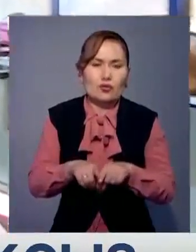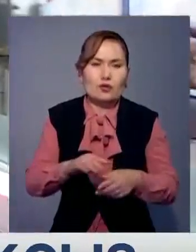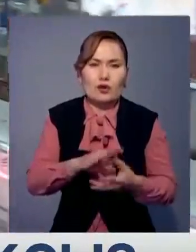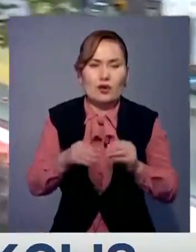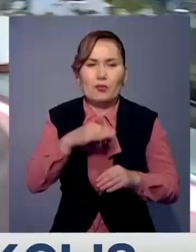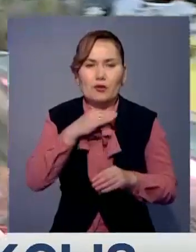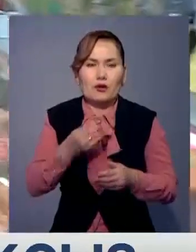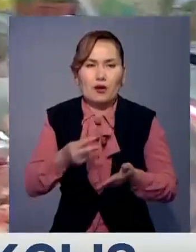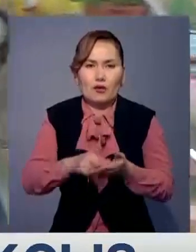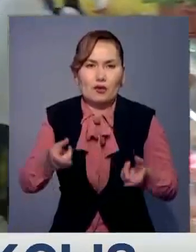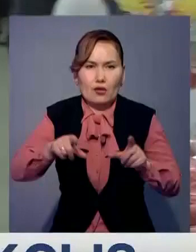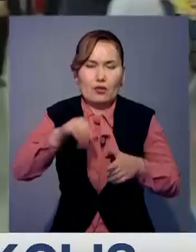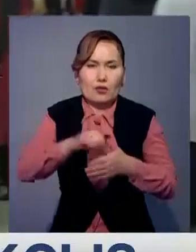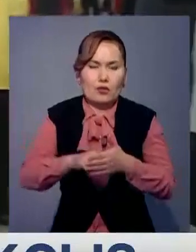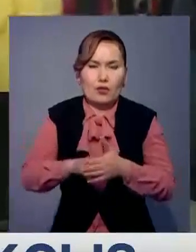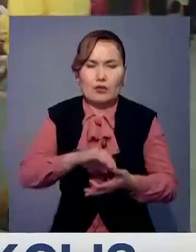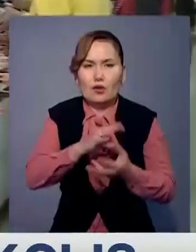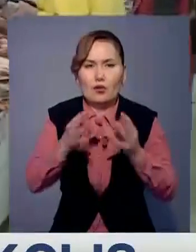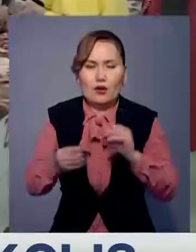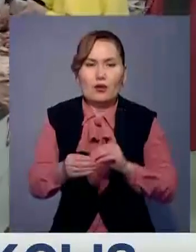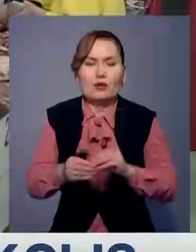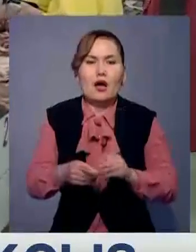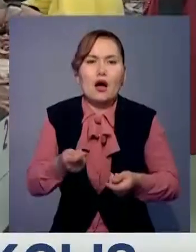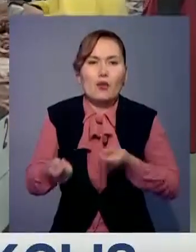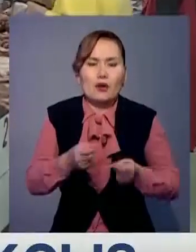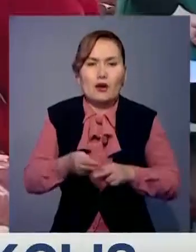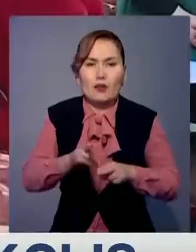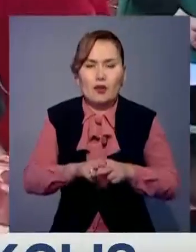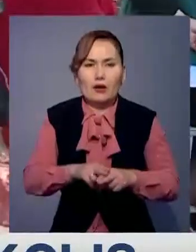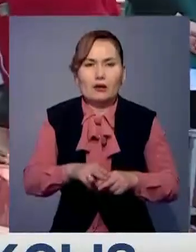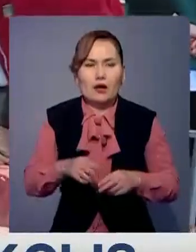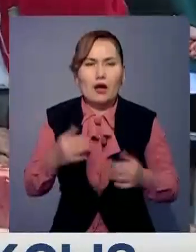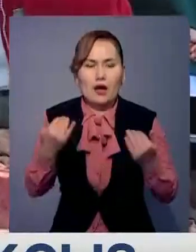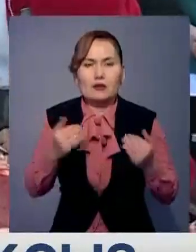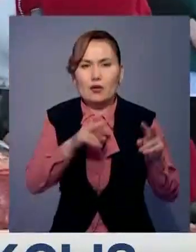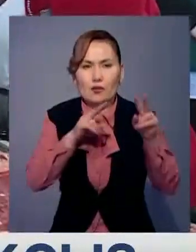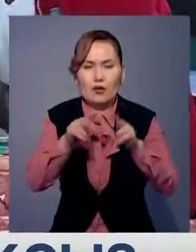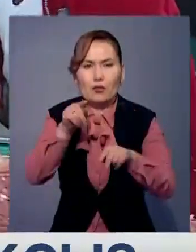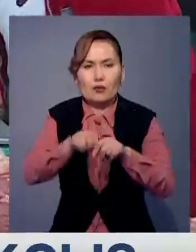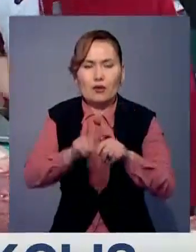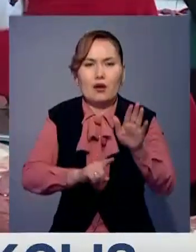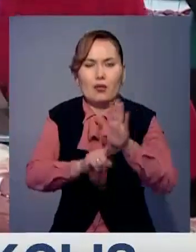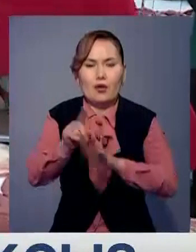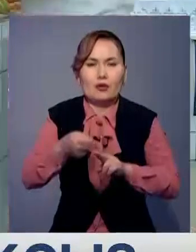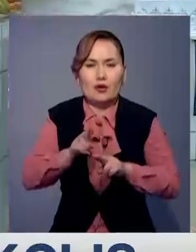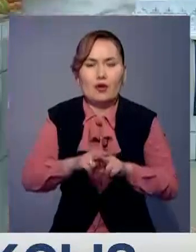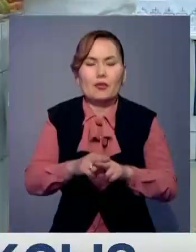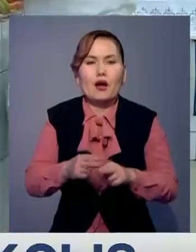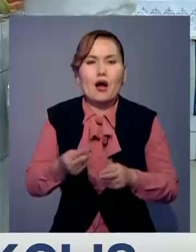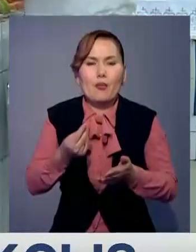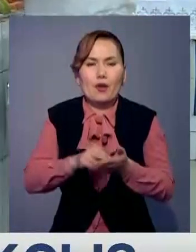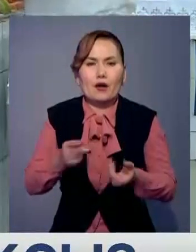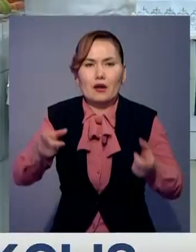19 әлеуметтік маңызы бар азық-түлік бағасын реттеуге қатысты тұрақтандыру қорына біршама еркіндік берілуі мүмкін. Яғни қор баға шарықтаған